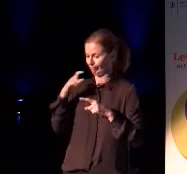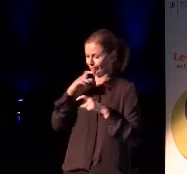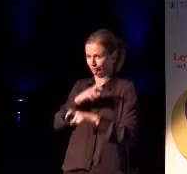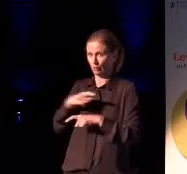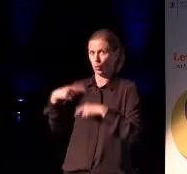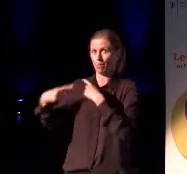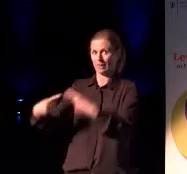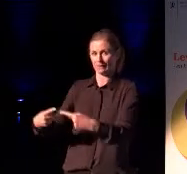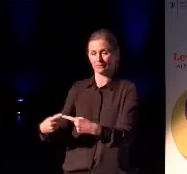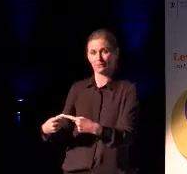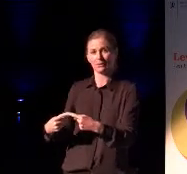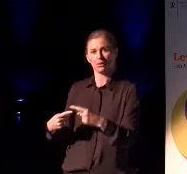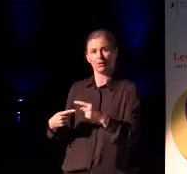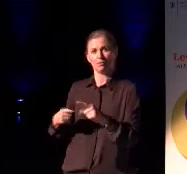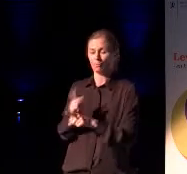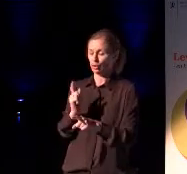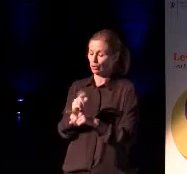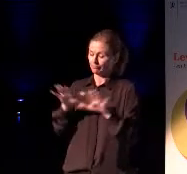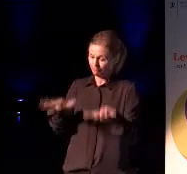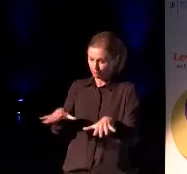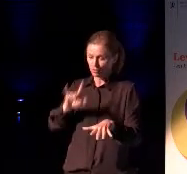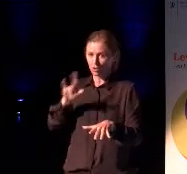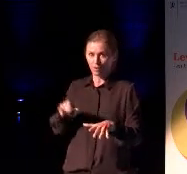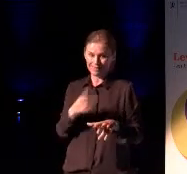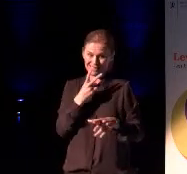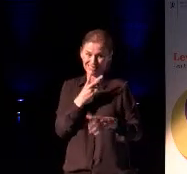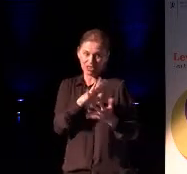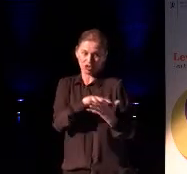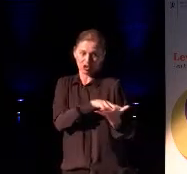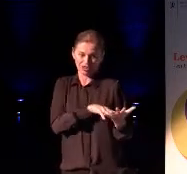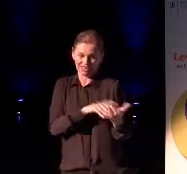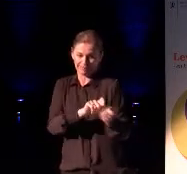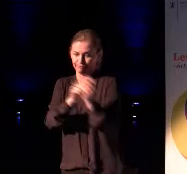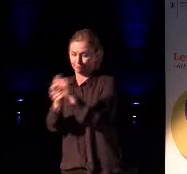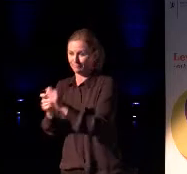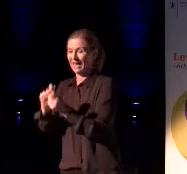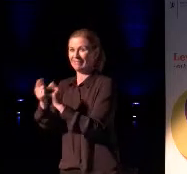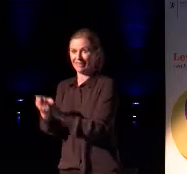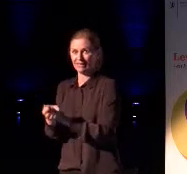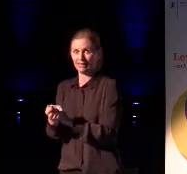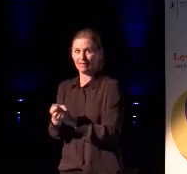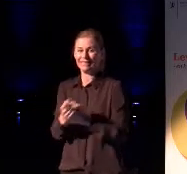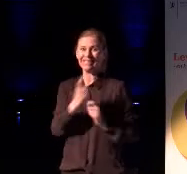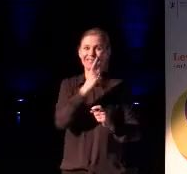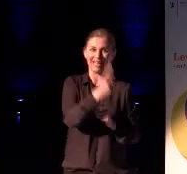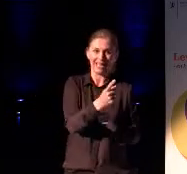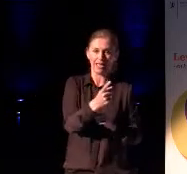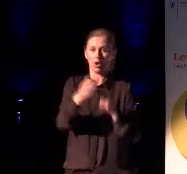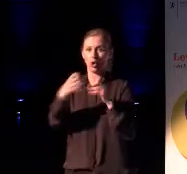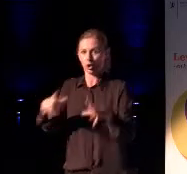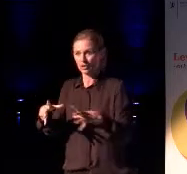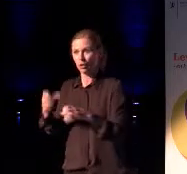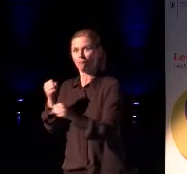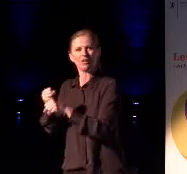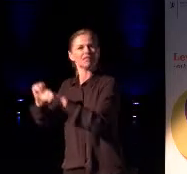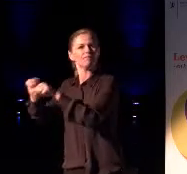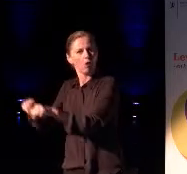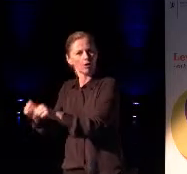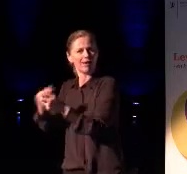hvor vi ser at det faktisk går. Det går å ta ting fra strategi og ut I endring, fra idé til løsning til faktisk varige